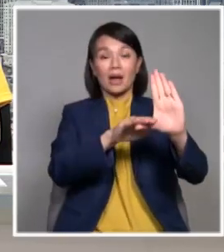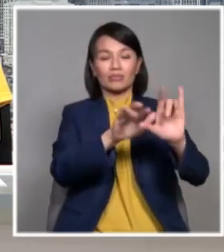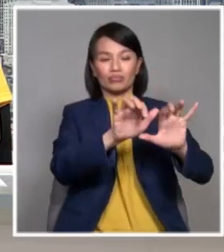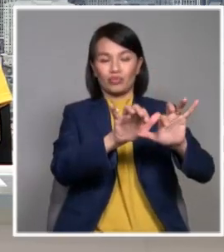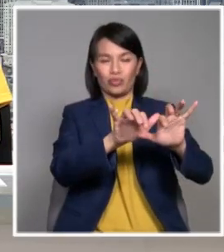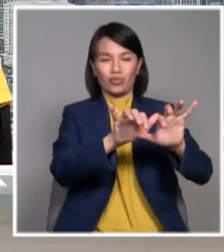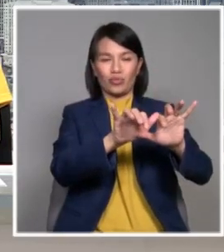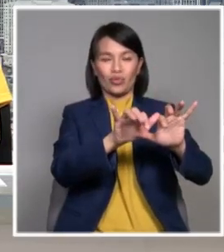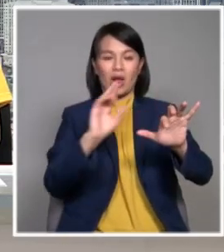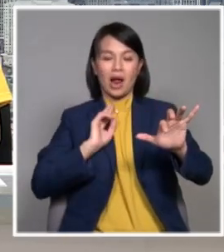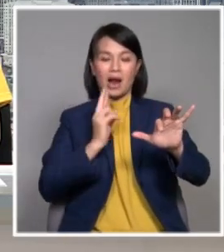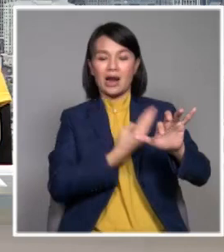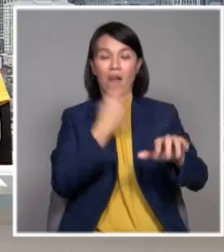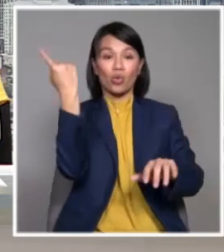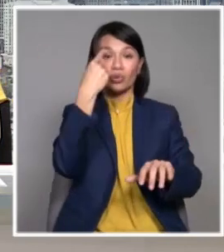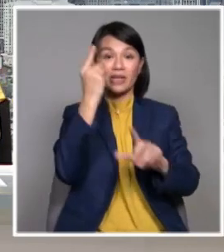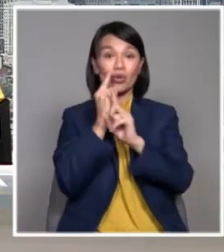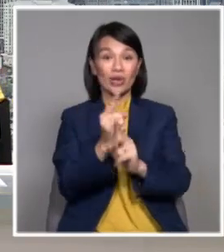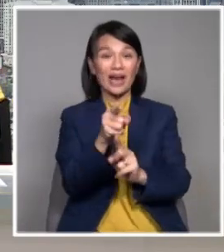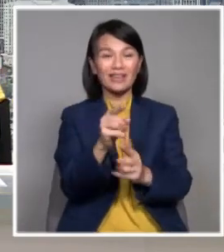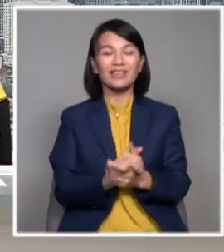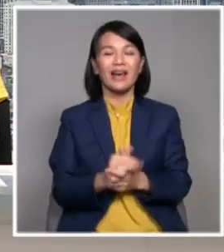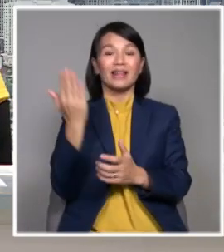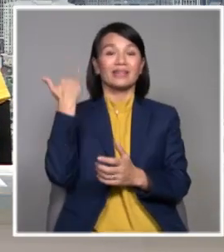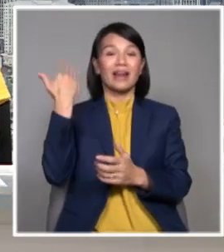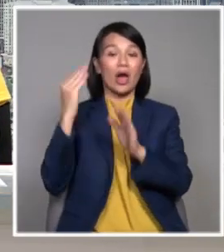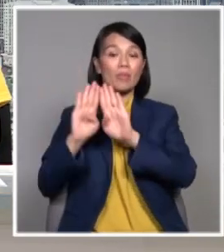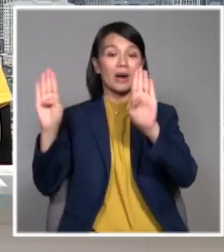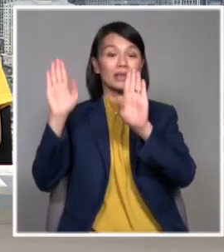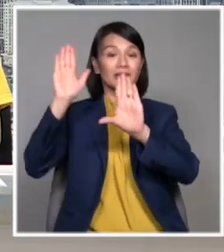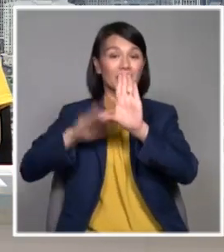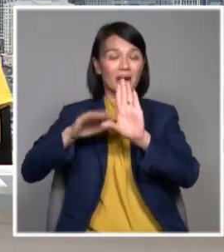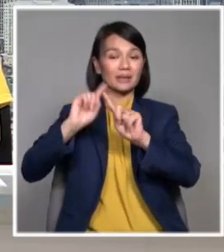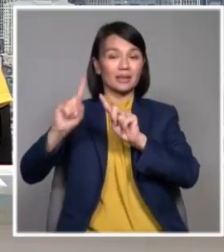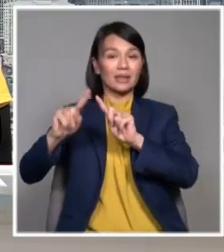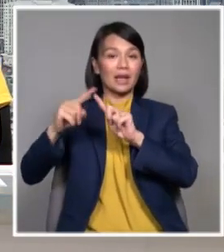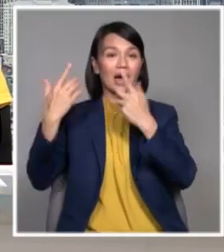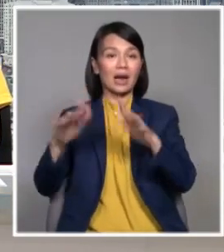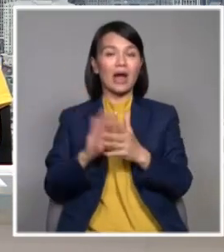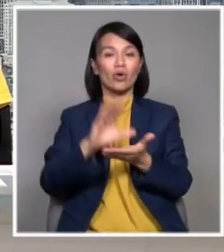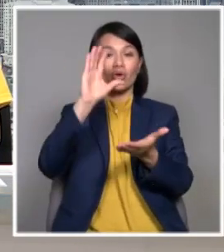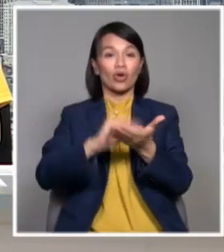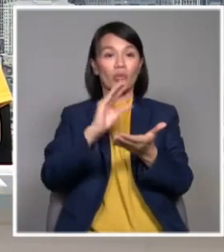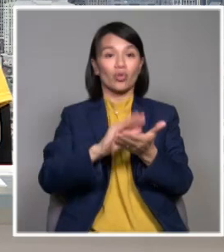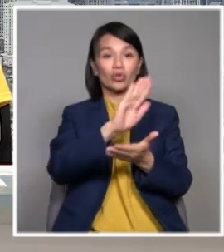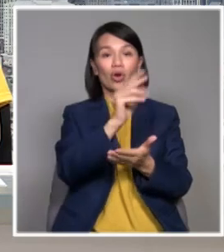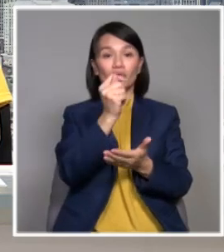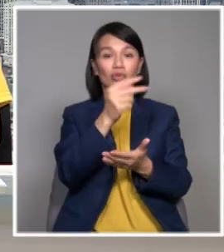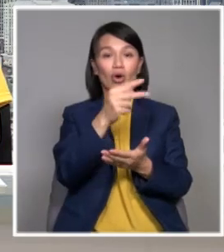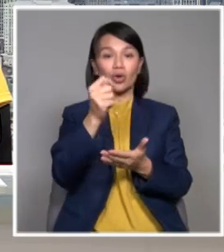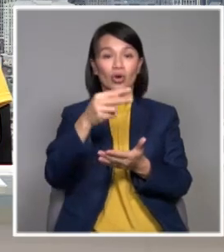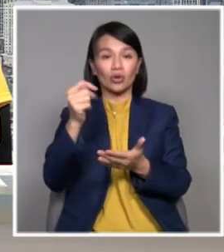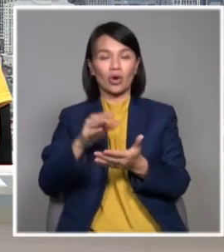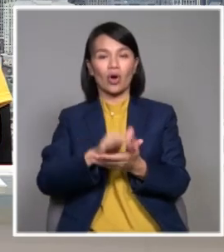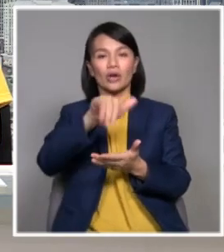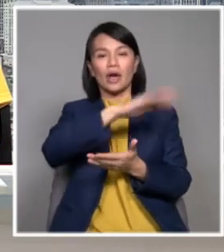วยกันตั้งแต่15กรกฎาคมที่ผ่านมามีข้อมูลเปิดเผยกันออกมานะคะจากการท่องเที่ยวแห่งประเทศไทยประชาชนให้ความสน